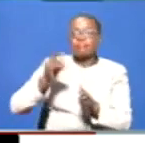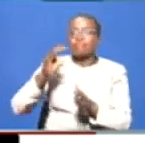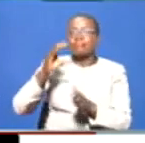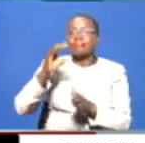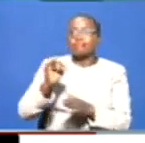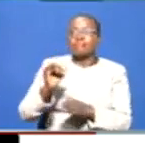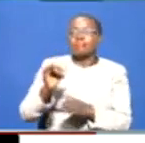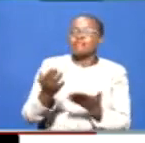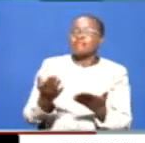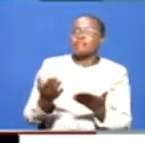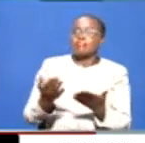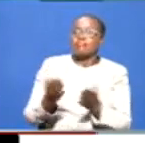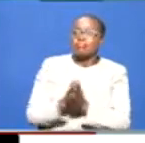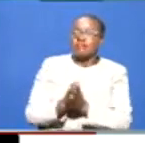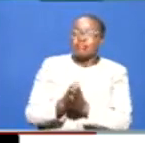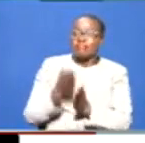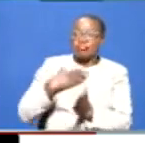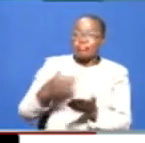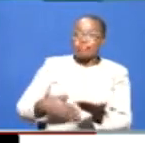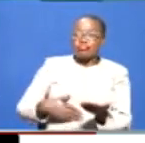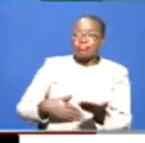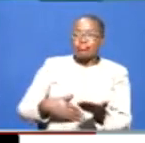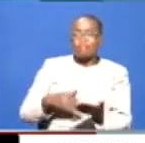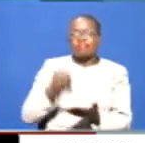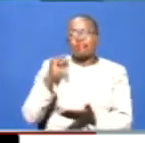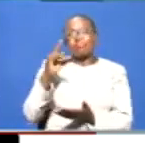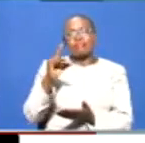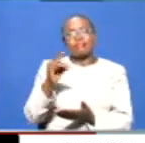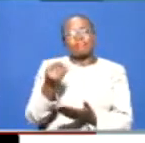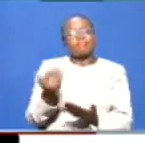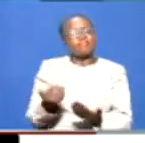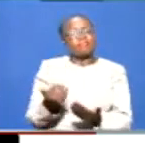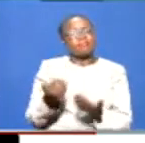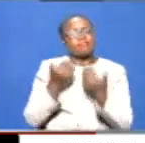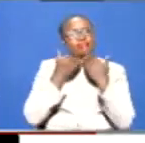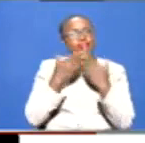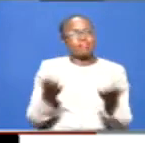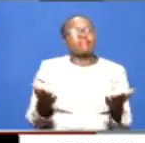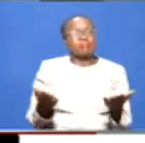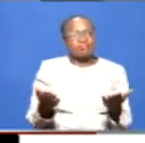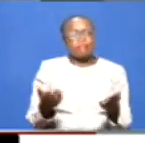Adan Mohamed, mwili huo haukuwa na kitambulisho chochote wakati ulipopatikana.